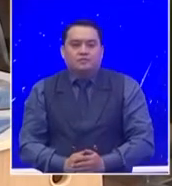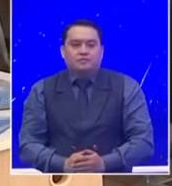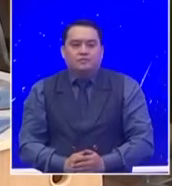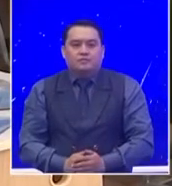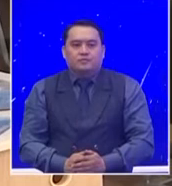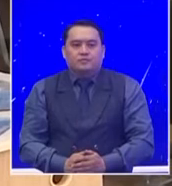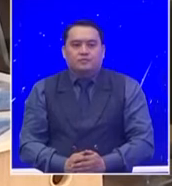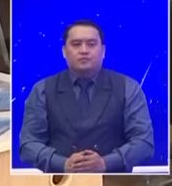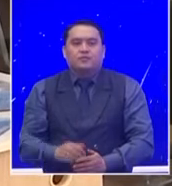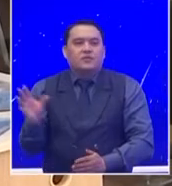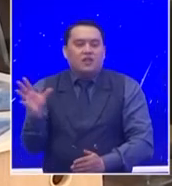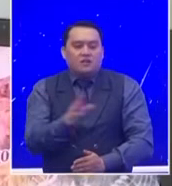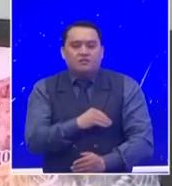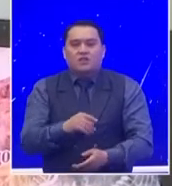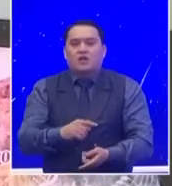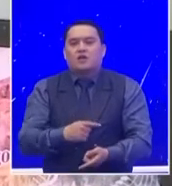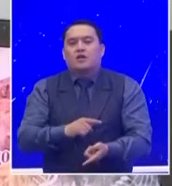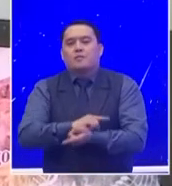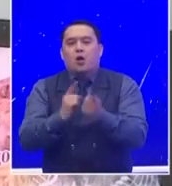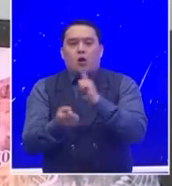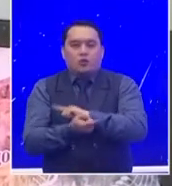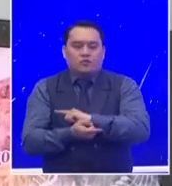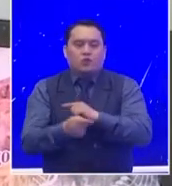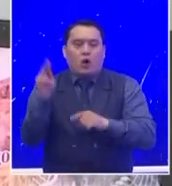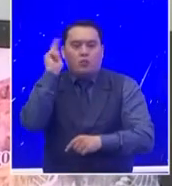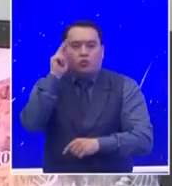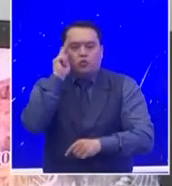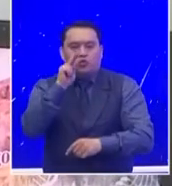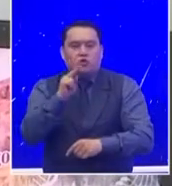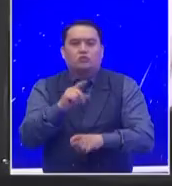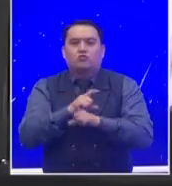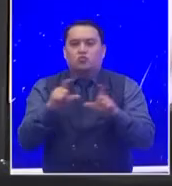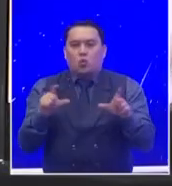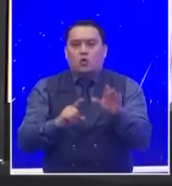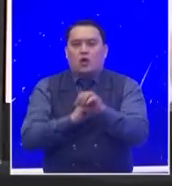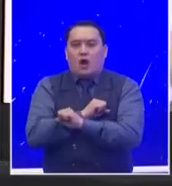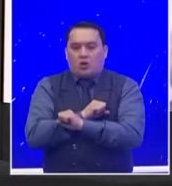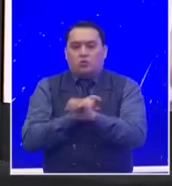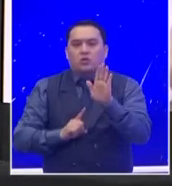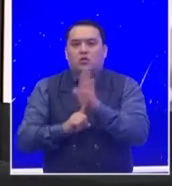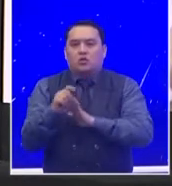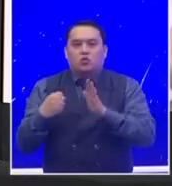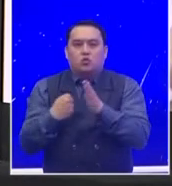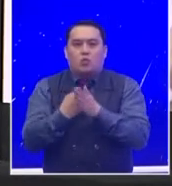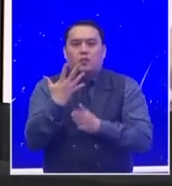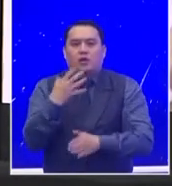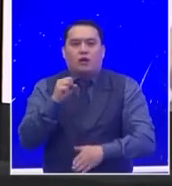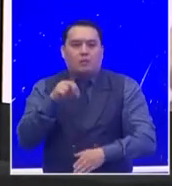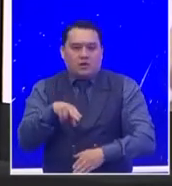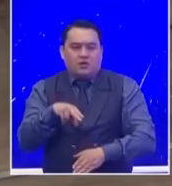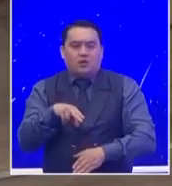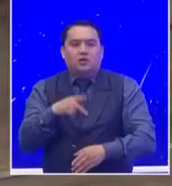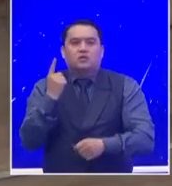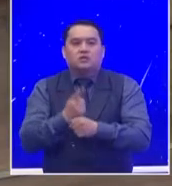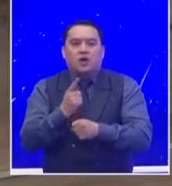все студенты СУЗов и ВУЗов переведены в режим онлайн-обучения. Каникулы для школьников уже начались и продлятся до 5 апреля. Введен